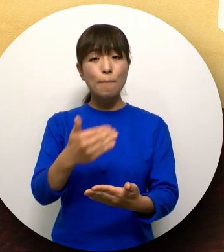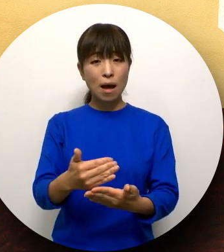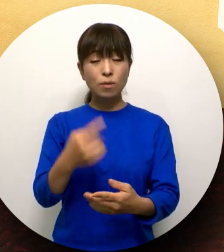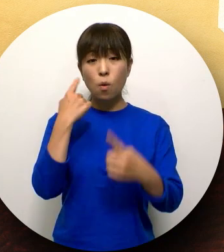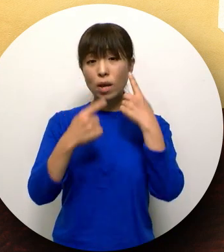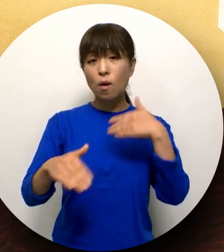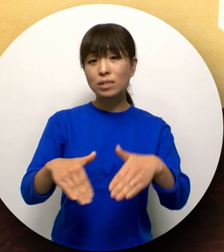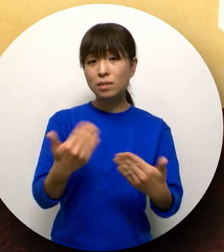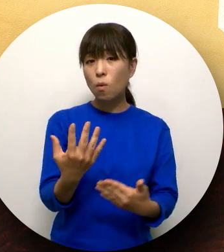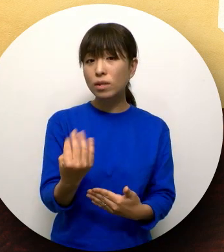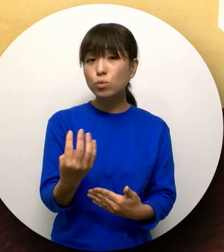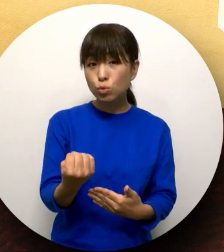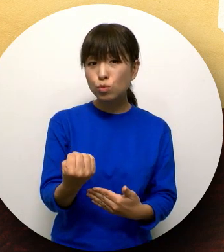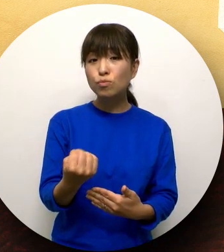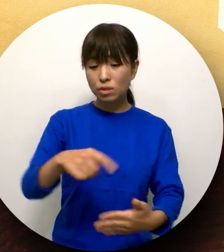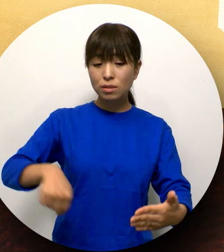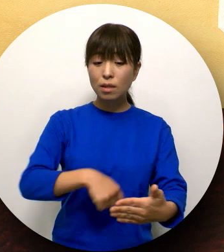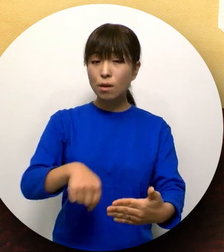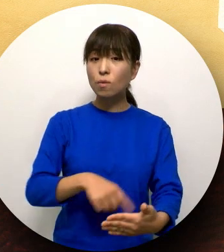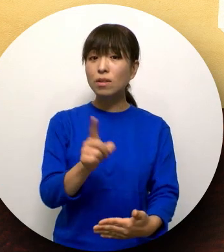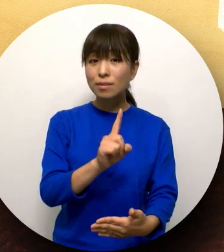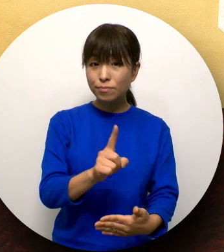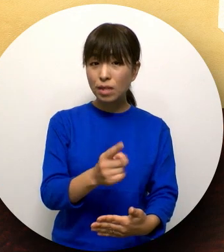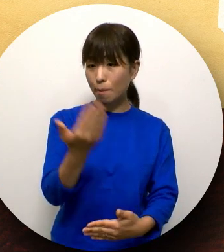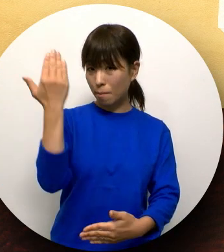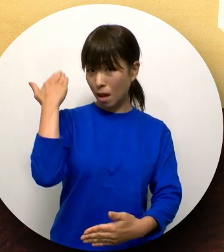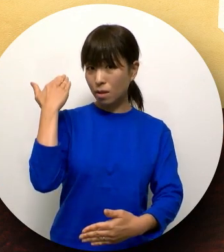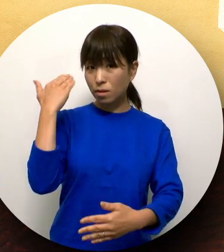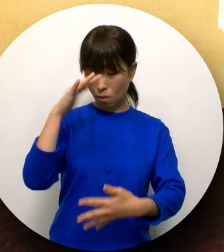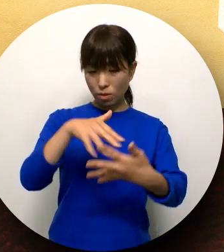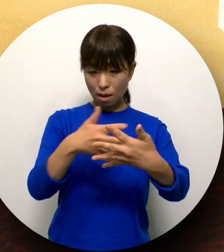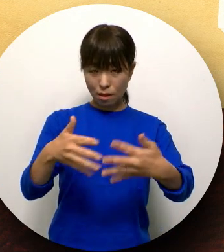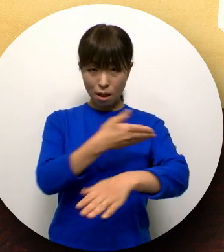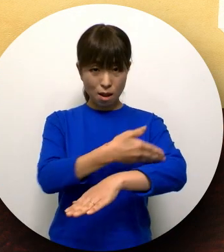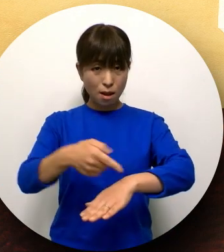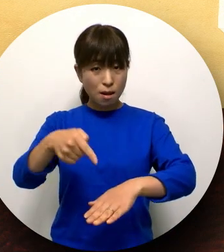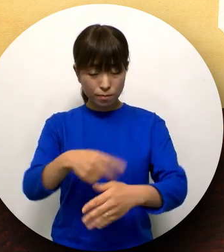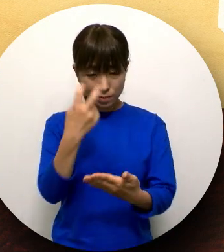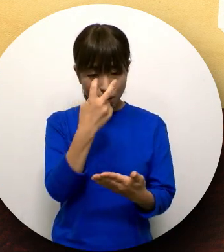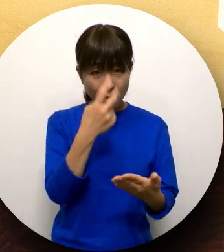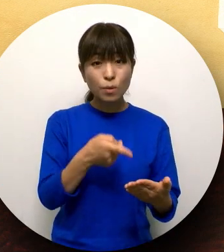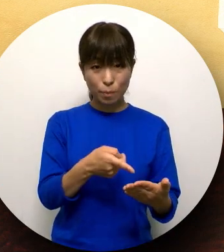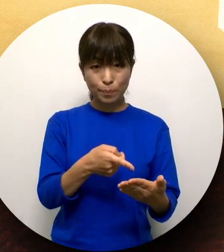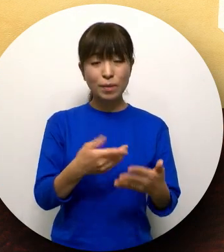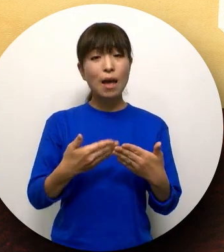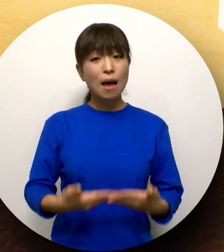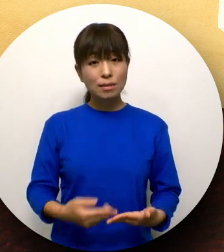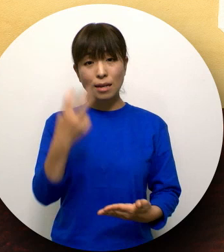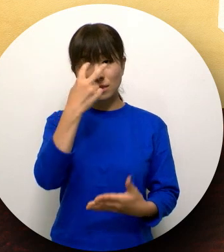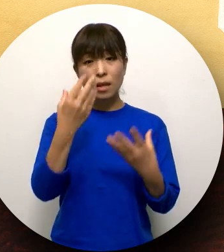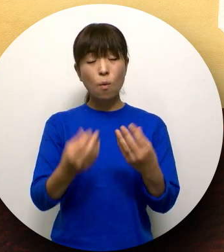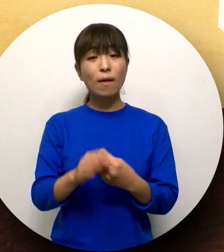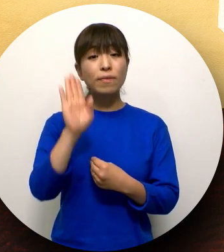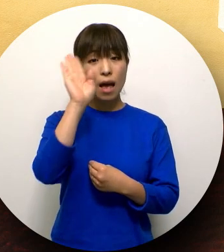事故はどのくらいあるか、どんな事故が多いかを過去の事故データから調べるよ。安全